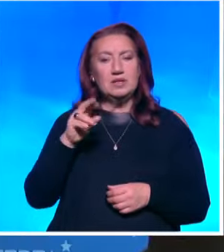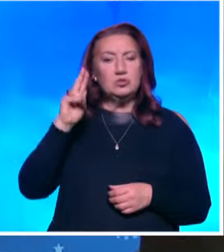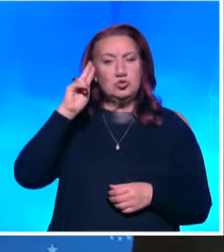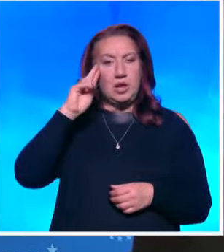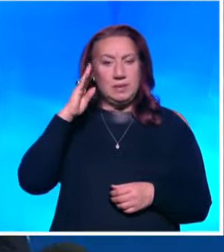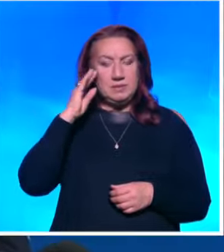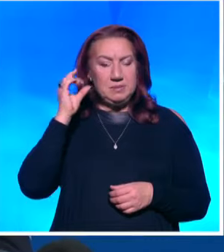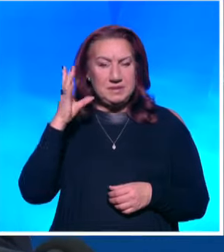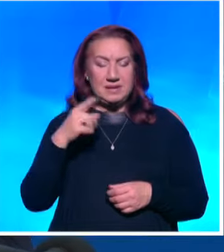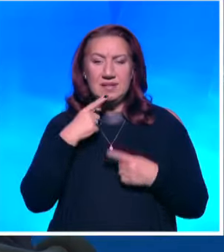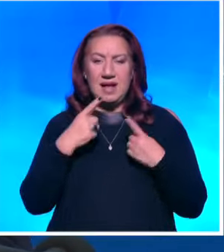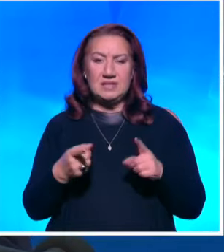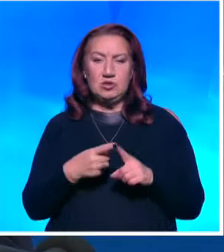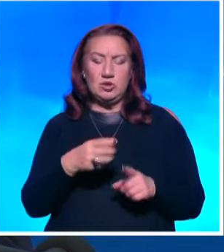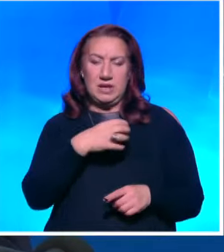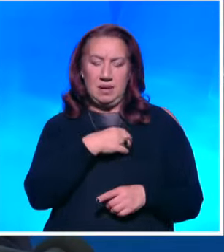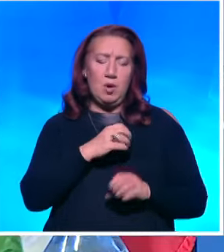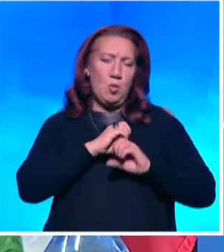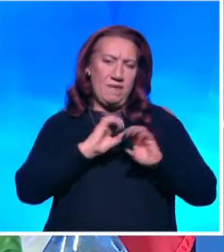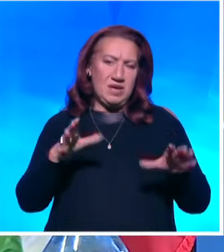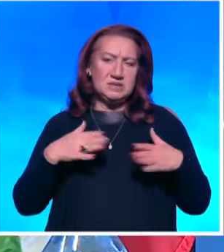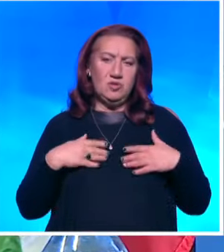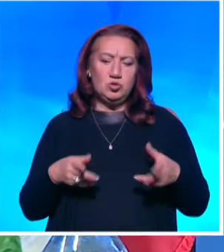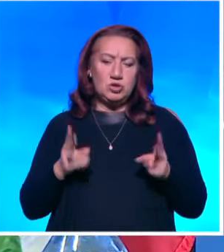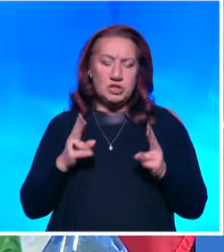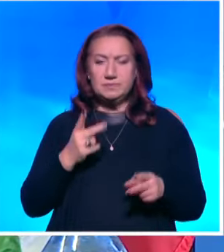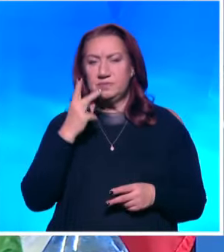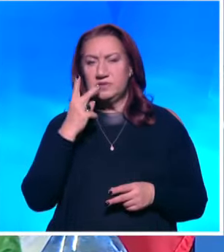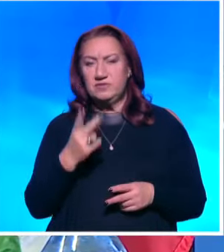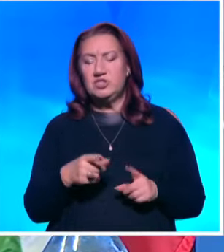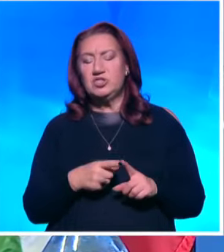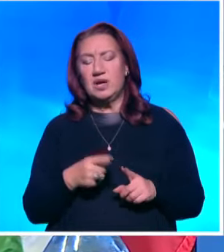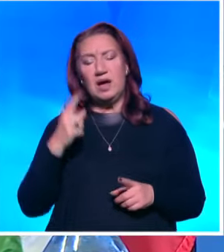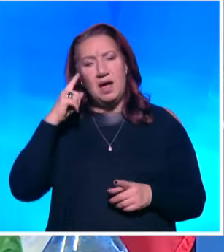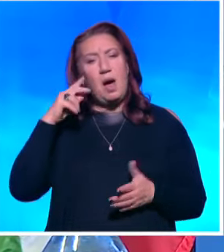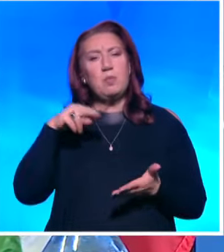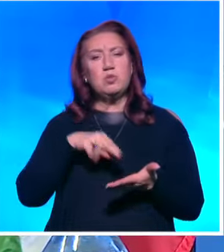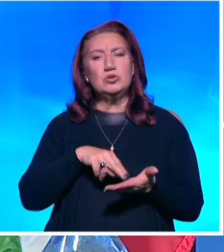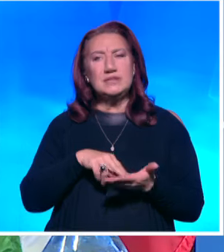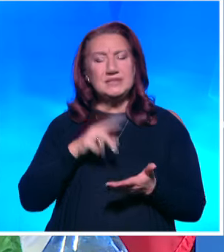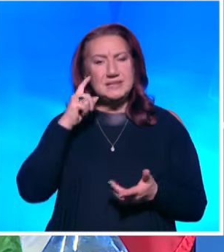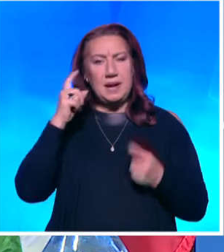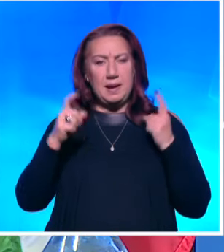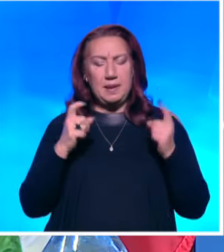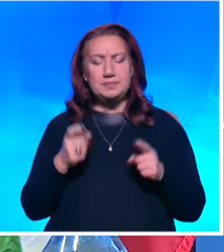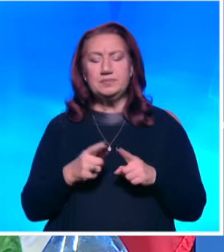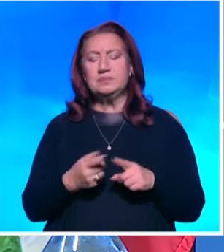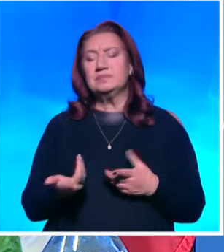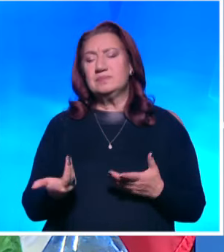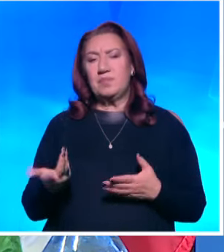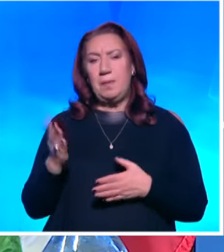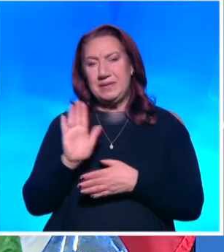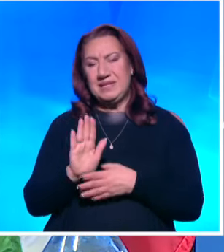ръководството си и обявиха решението си отчитайки позициите и посланията на представителите на пдб от последните